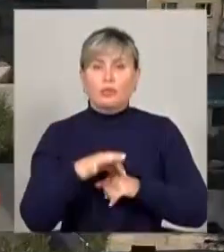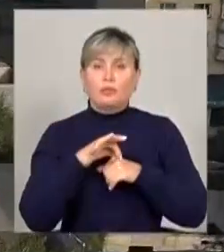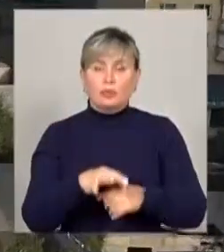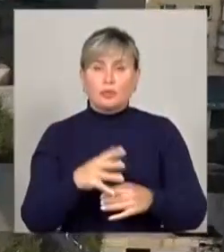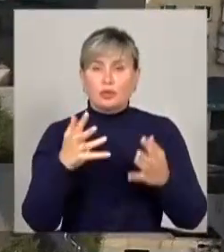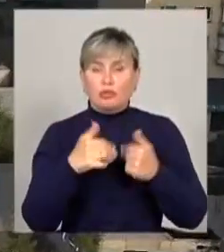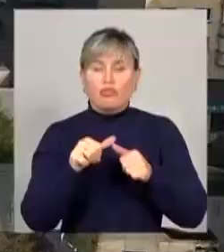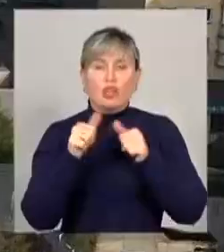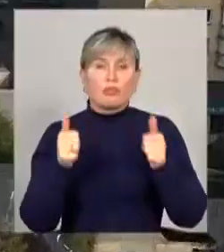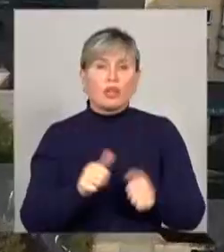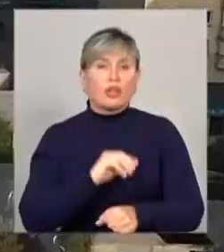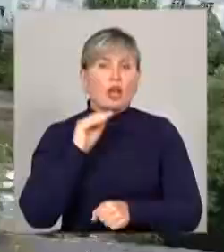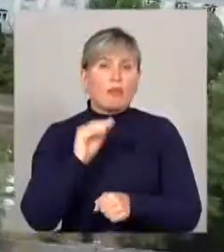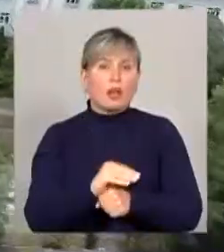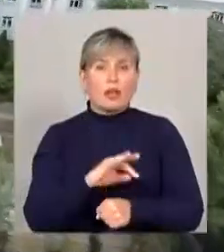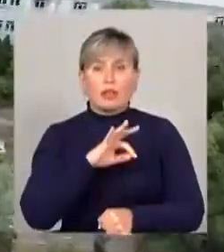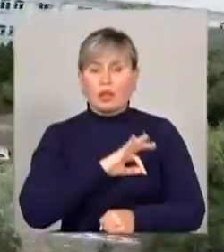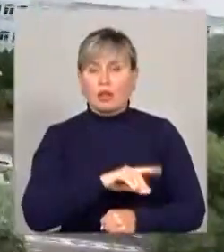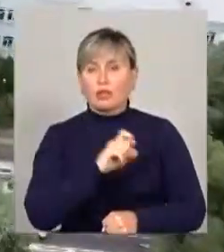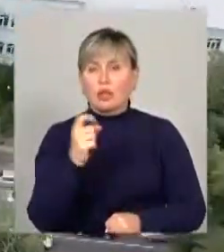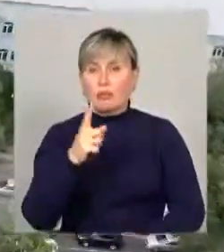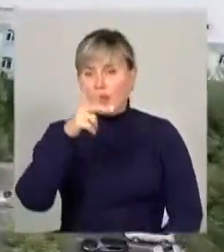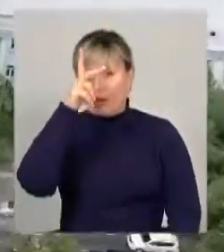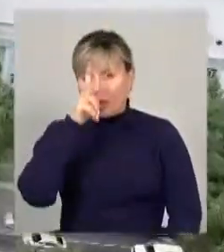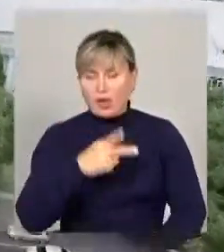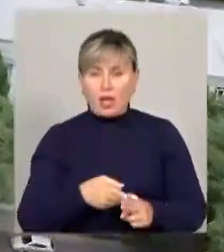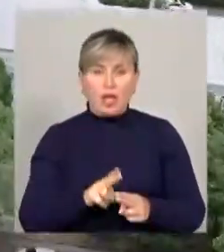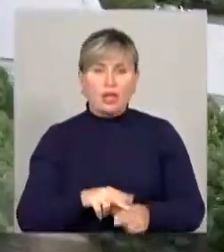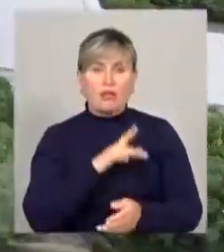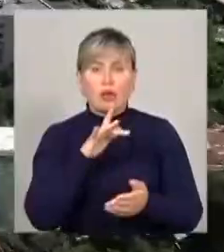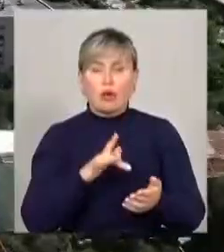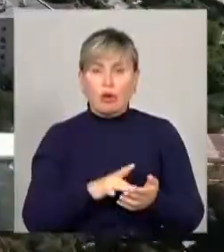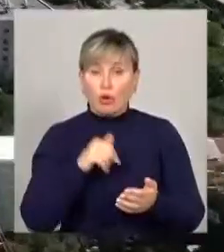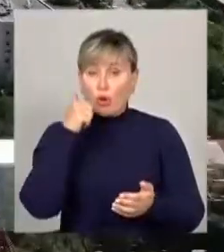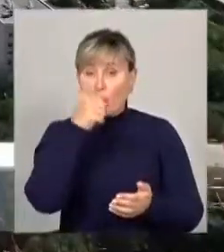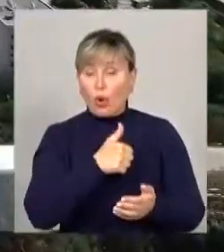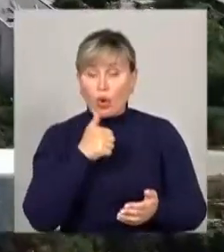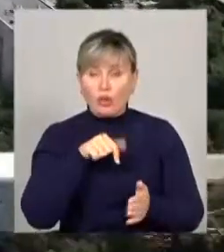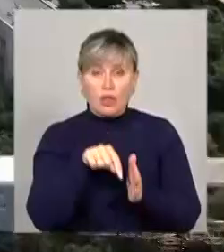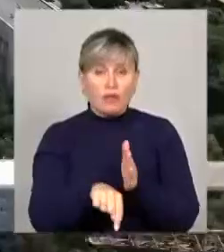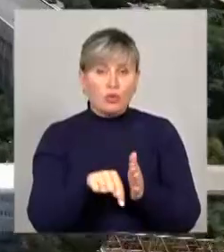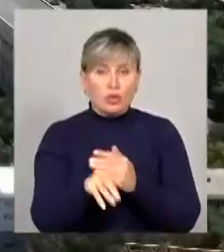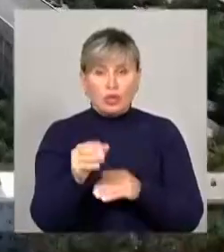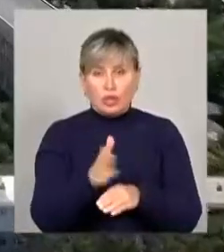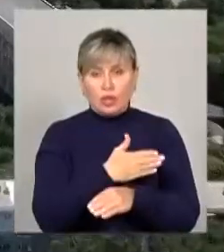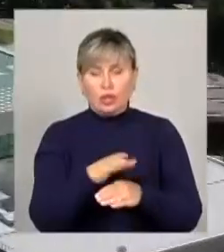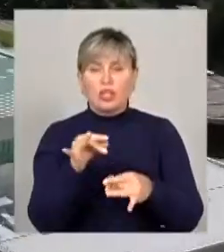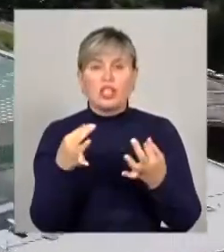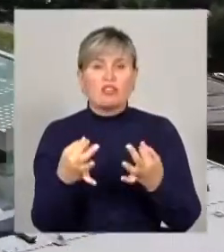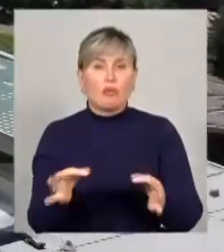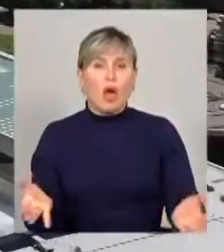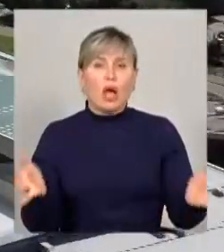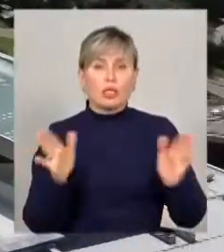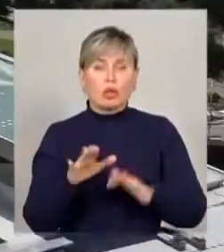счет формирования дополнительных доходов за 1-й квартал этого года, внутреннего перераспределения бюджетных средств и свободных